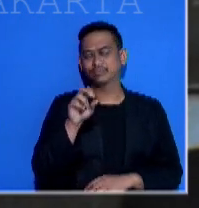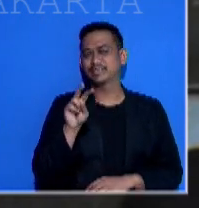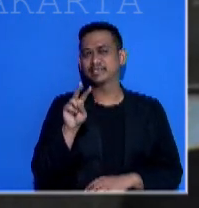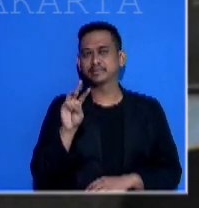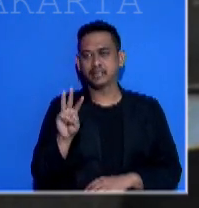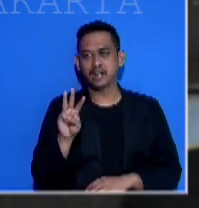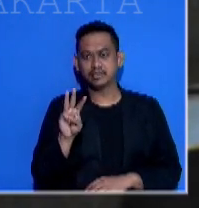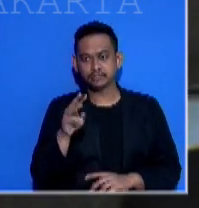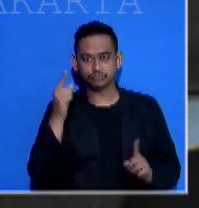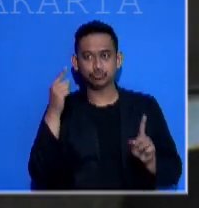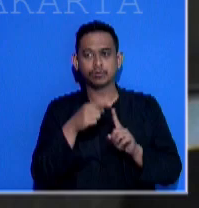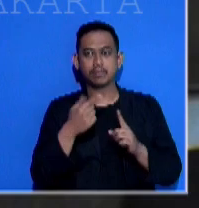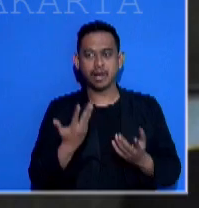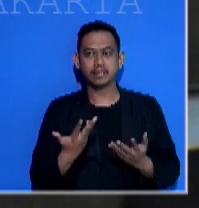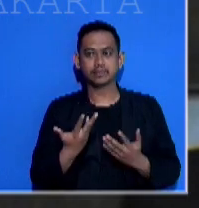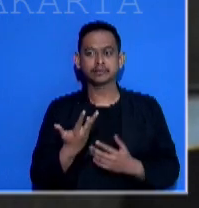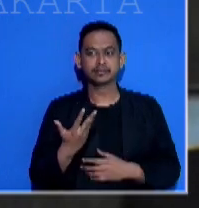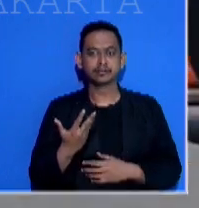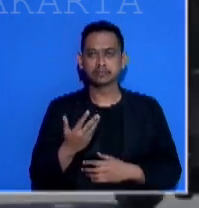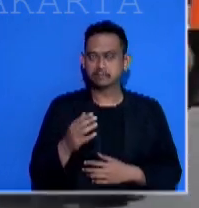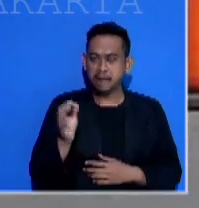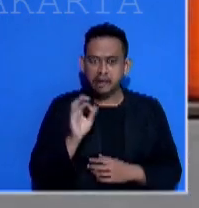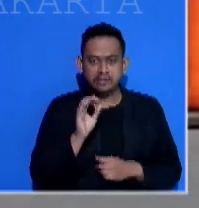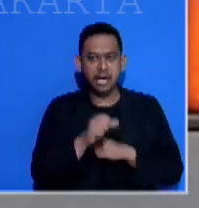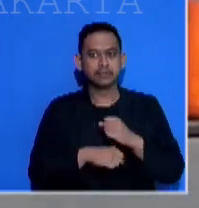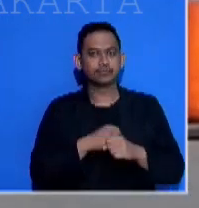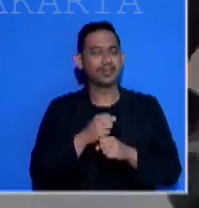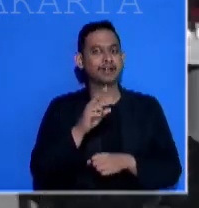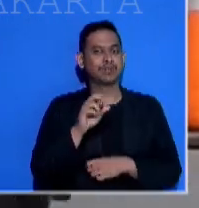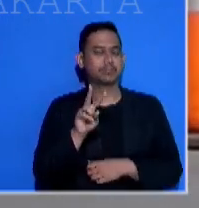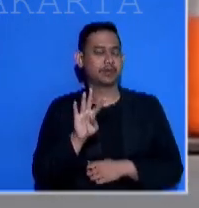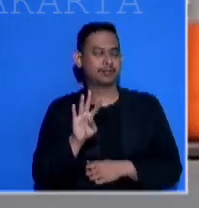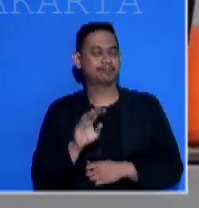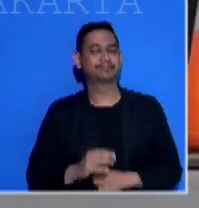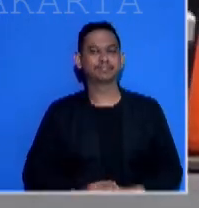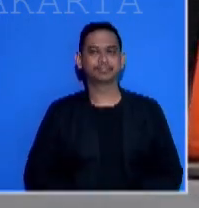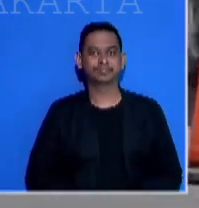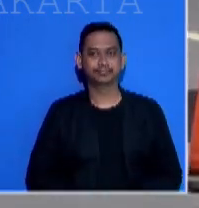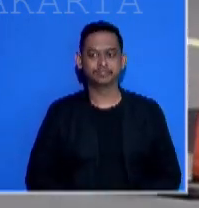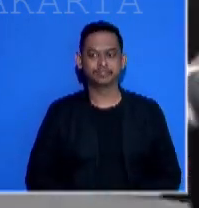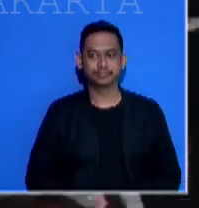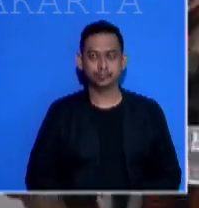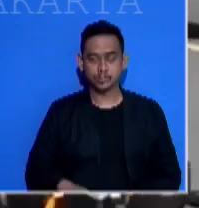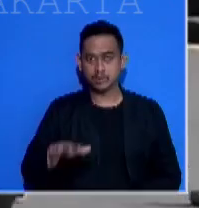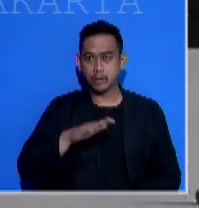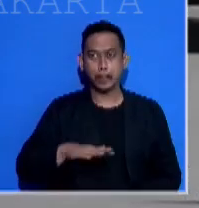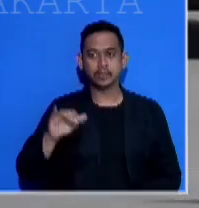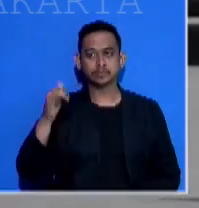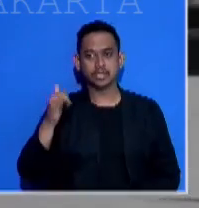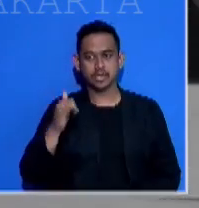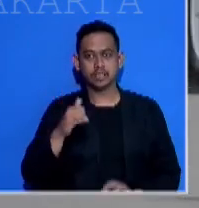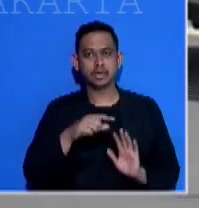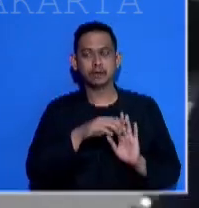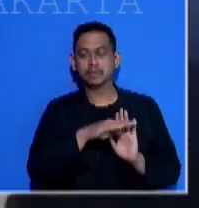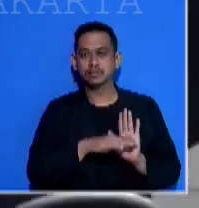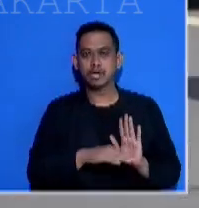antisipasi untuk agar tidak terjadi di tahun 2024. Sementara itu, terkait Daerah Istimewa Yogyakarta yang menjadi peringkat keempat jumlah